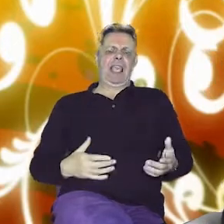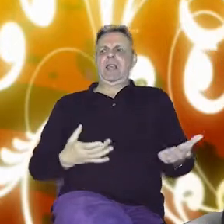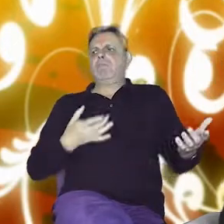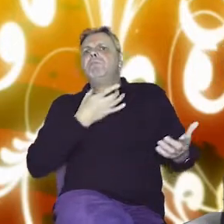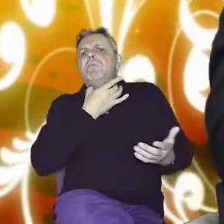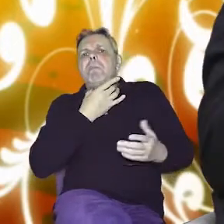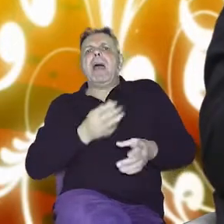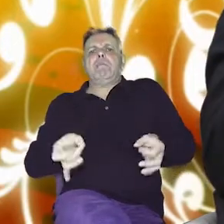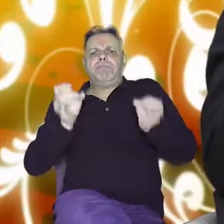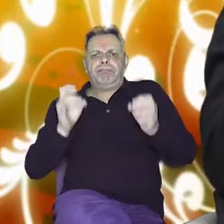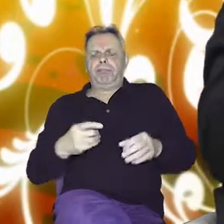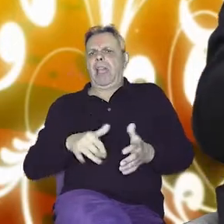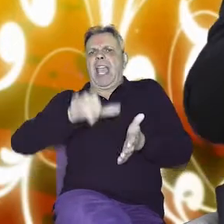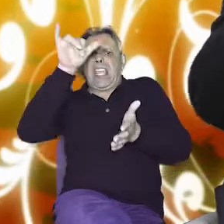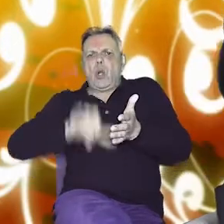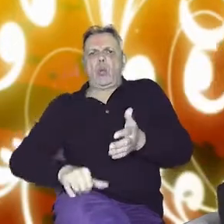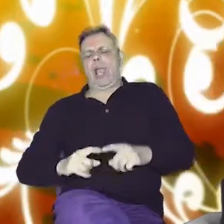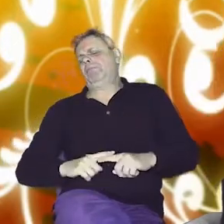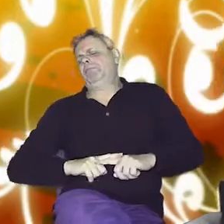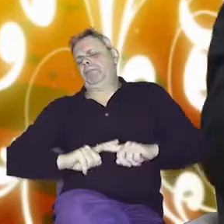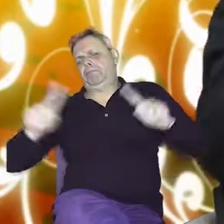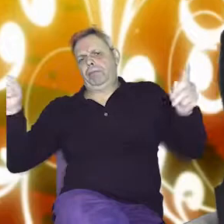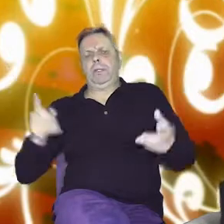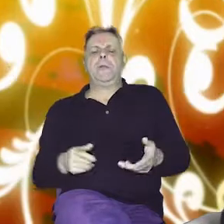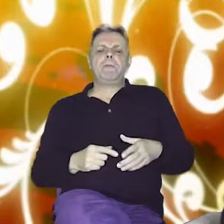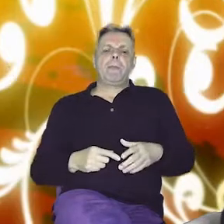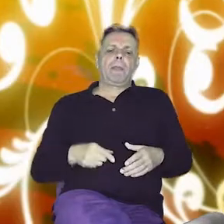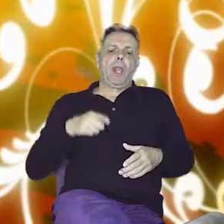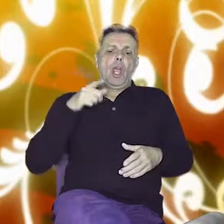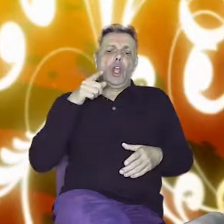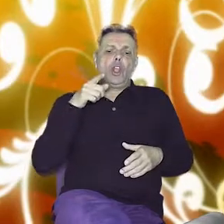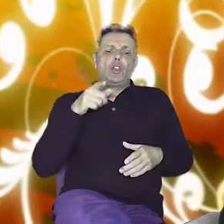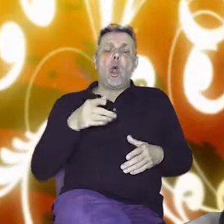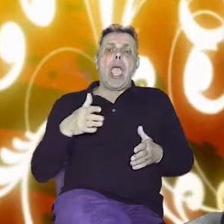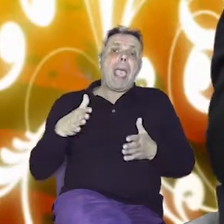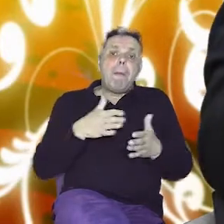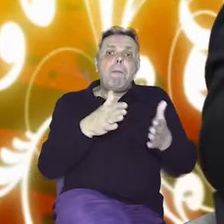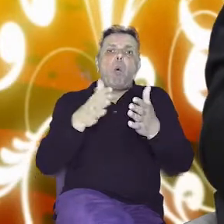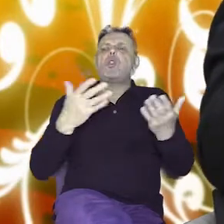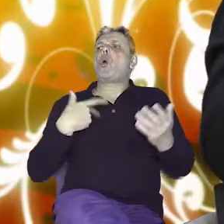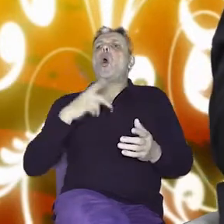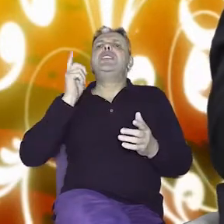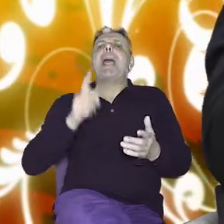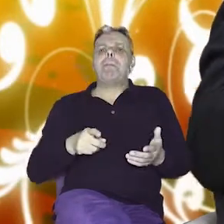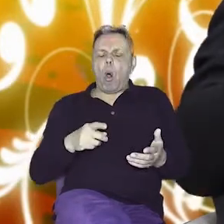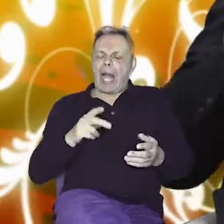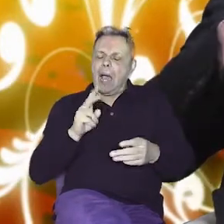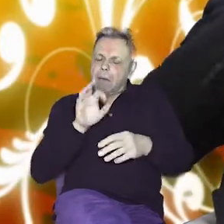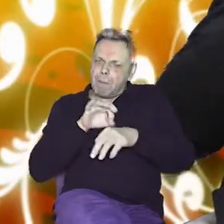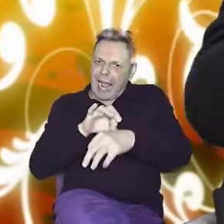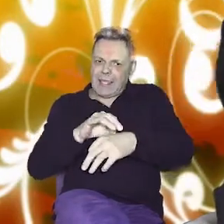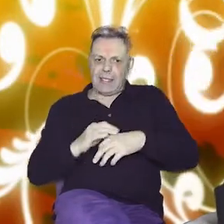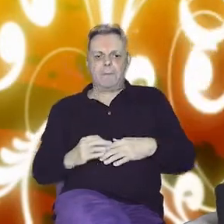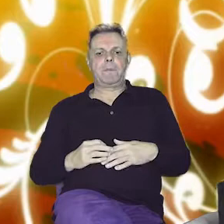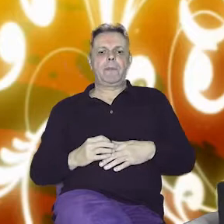kardiologa, ne znam, da li je potreban endokrinologa pregled, trebamo pregled kirurga, vaskularca, lijevo, desno, jel? Dakle, to je